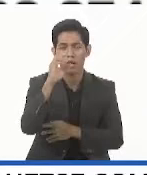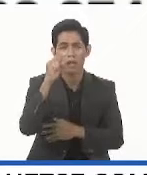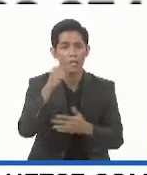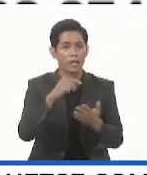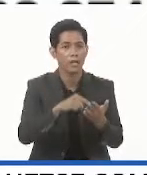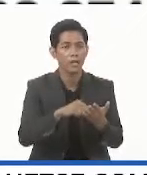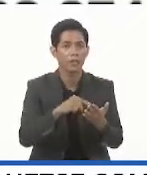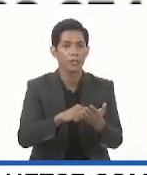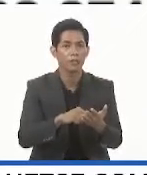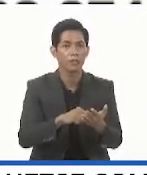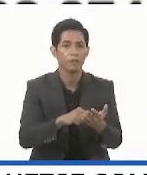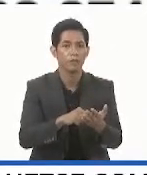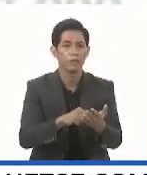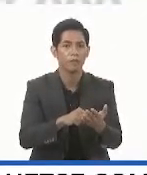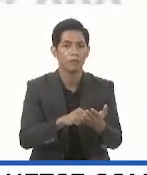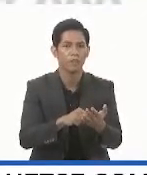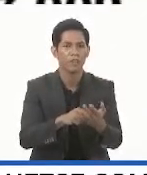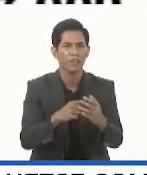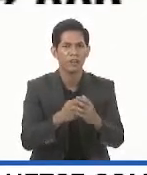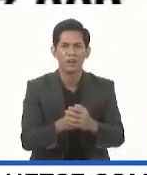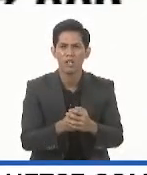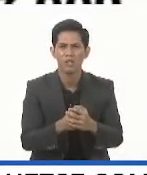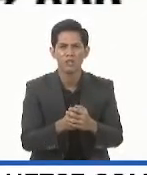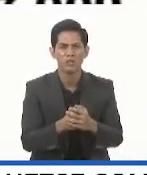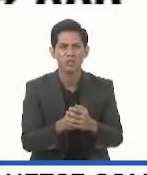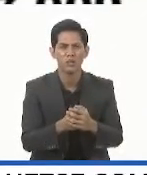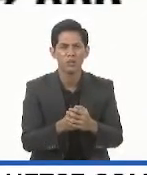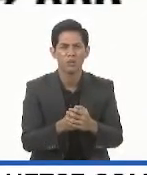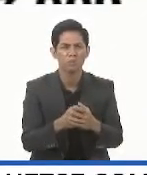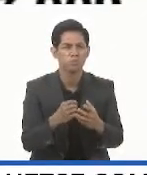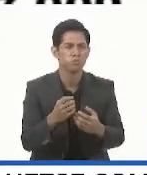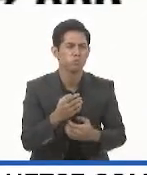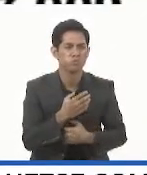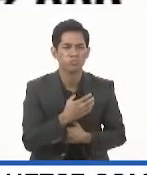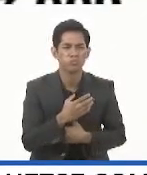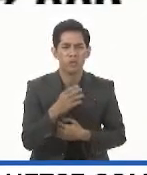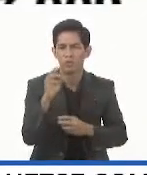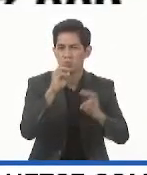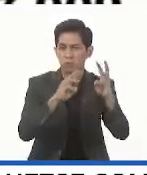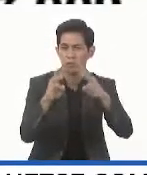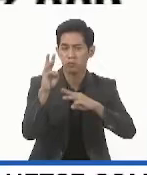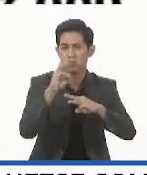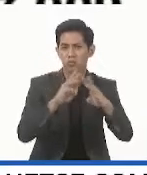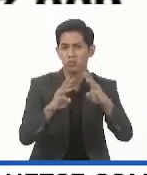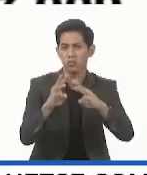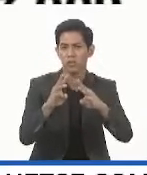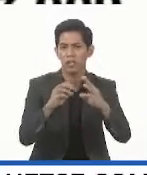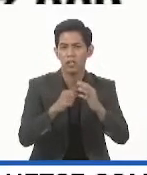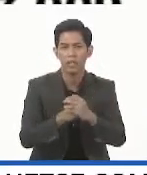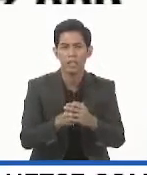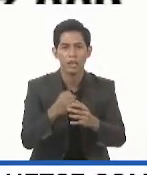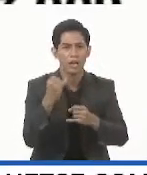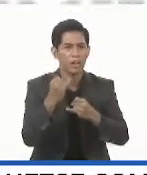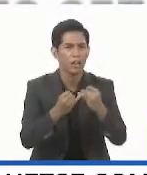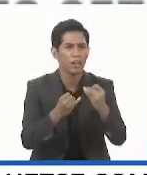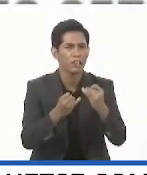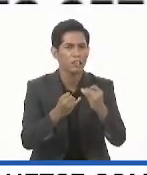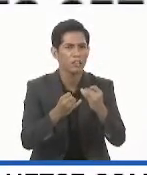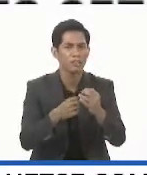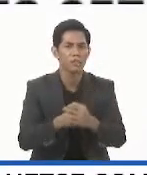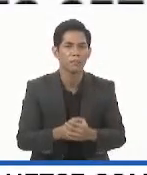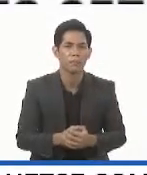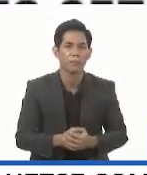ating kinatatakot, ano? Dahil sabi ko nga, nasa huli ang pagsisisi. Baka mamaya, pagka sumipa